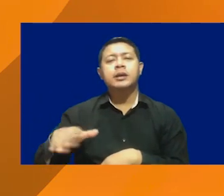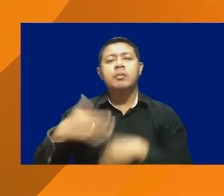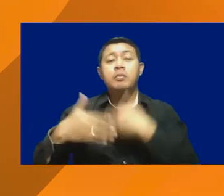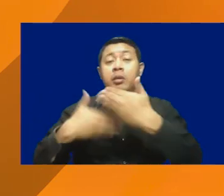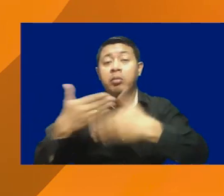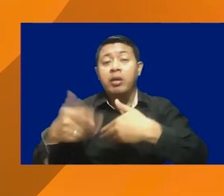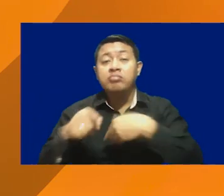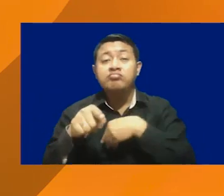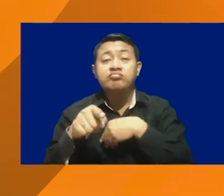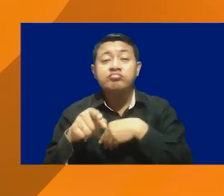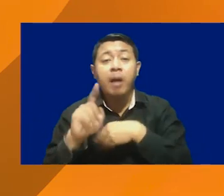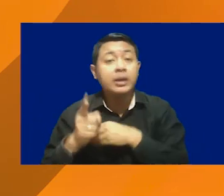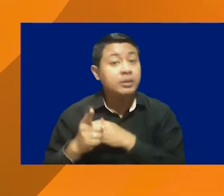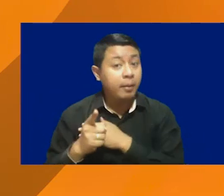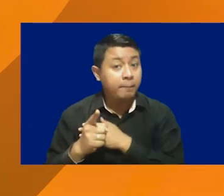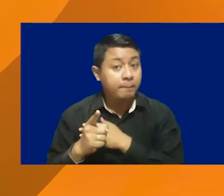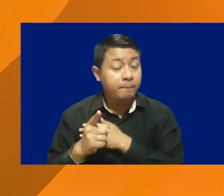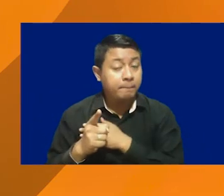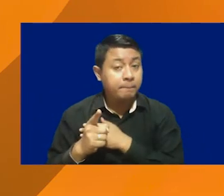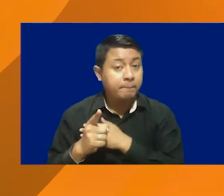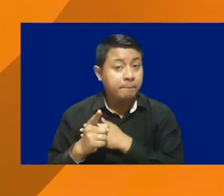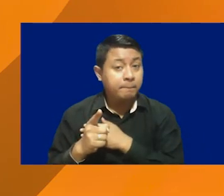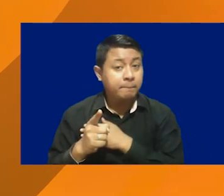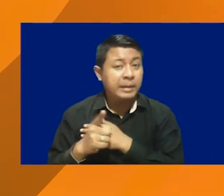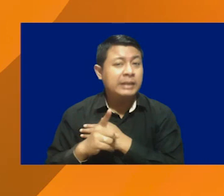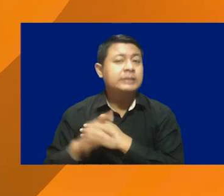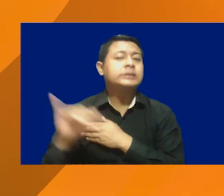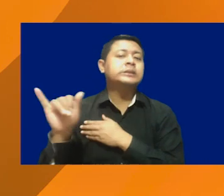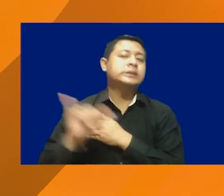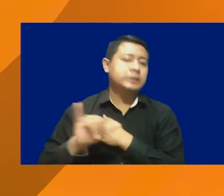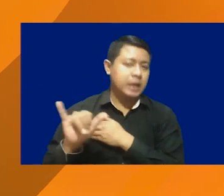anak remaja berbuat demikian tadi?